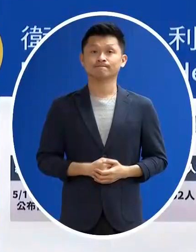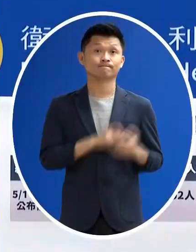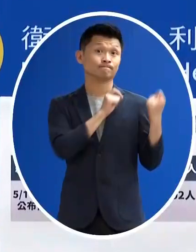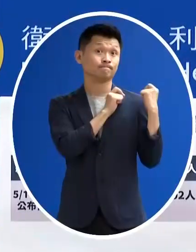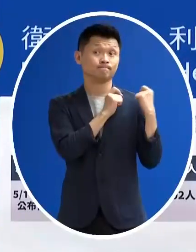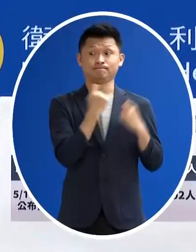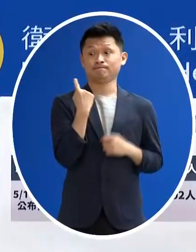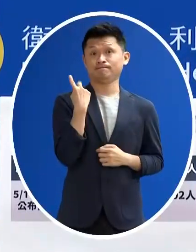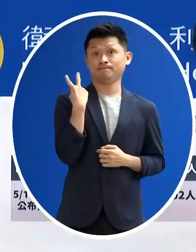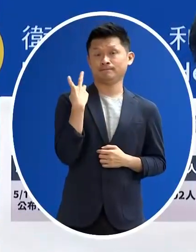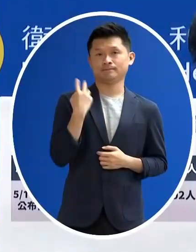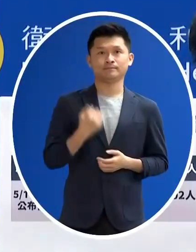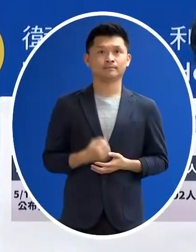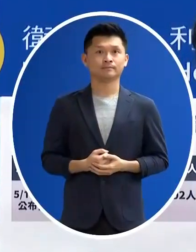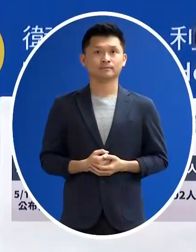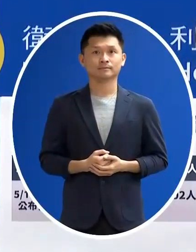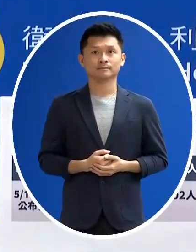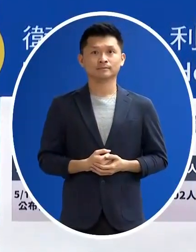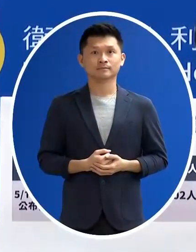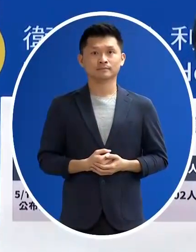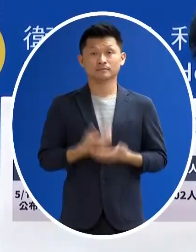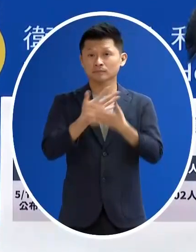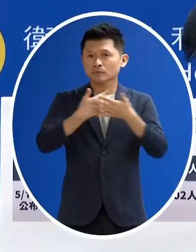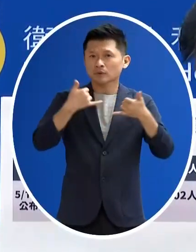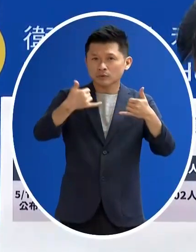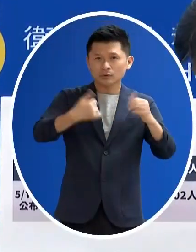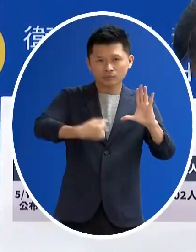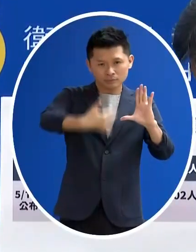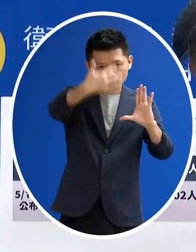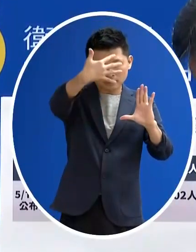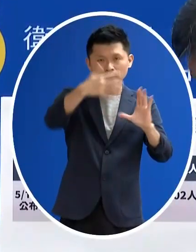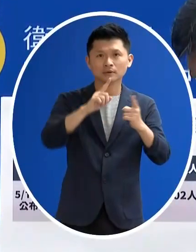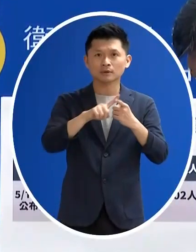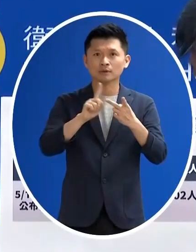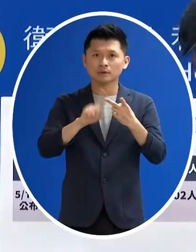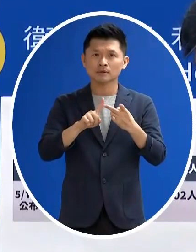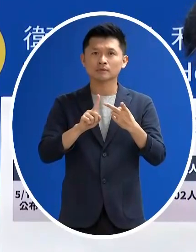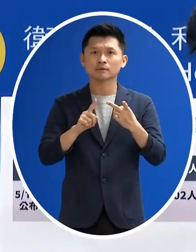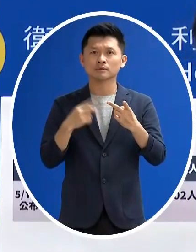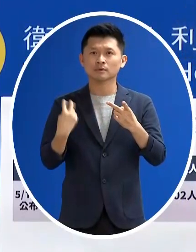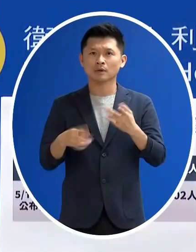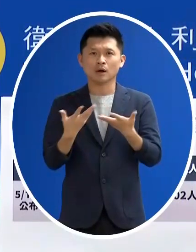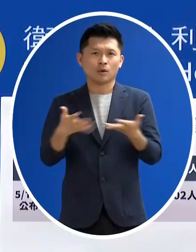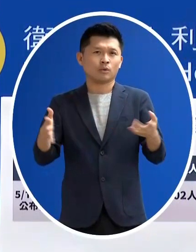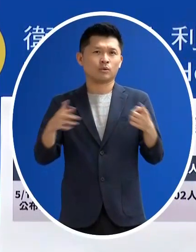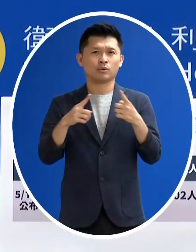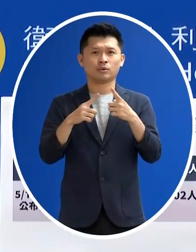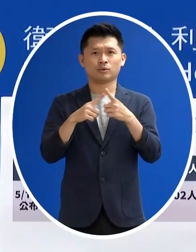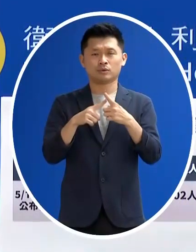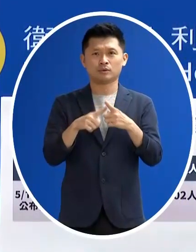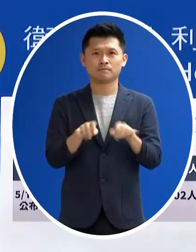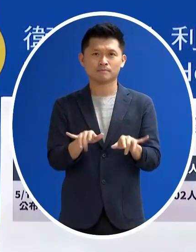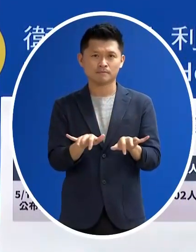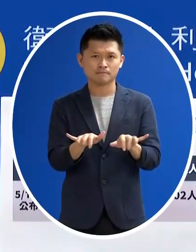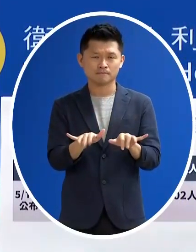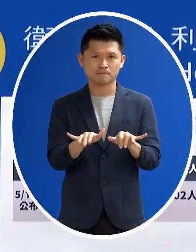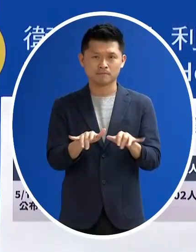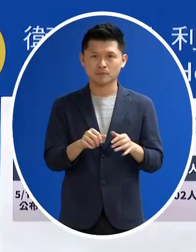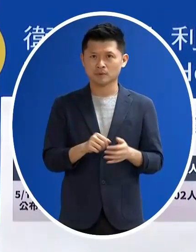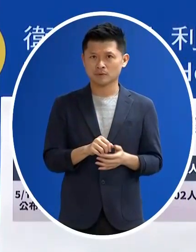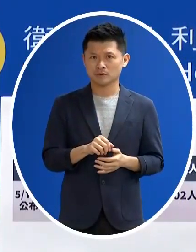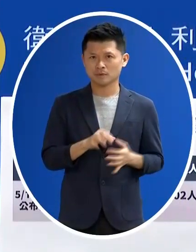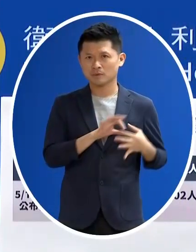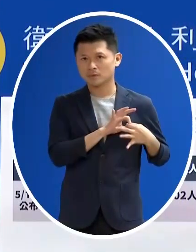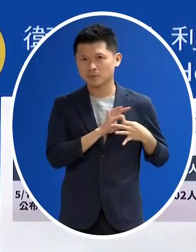最近几天，包括在网络上，也很多人的一些关切，或者是